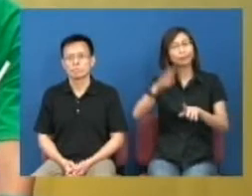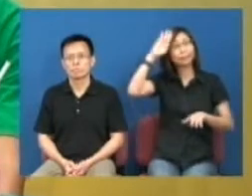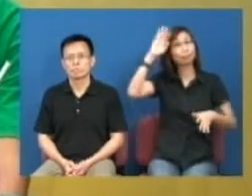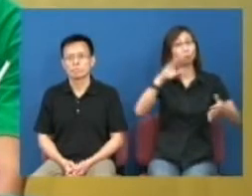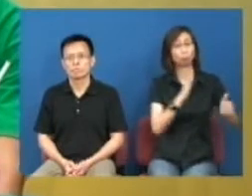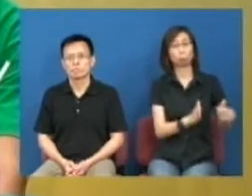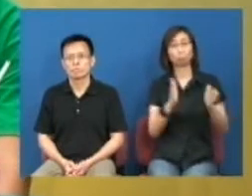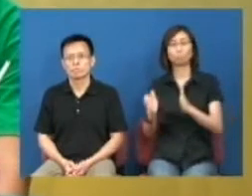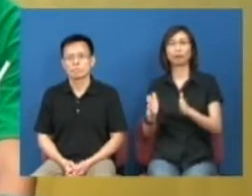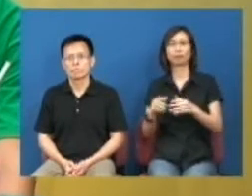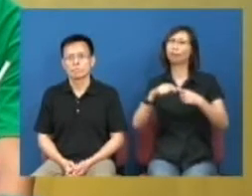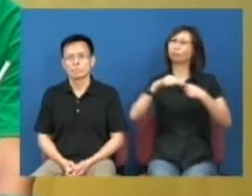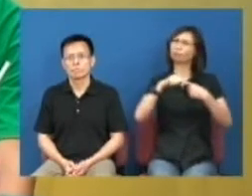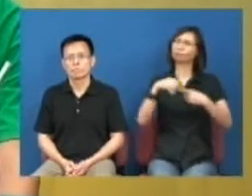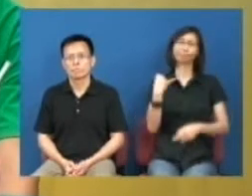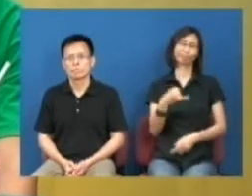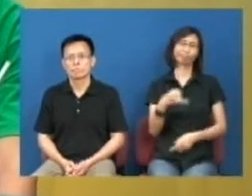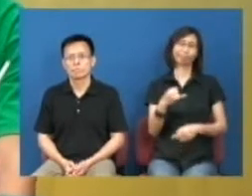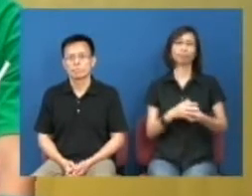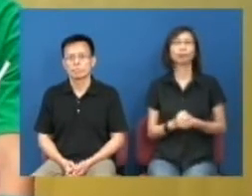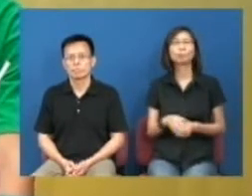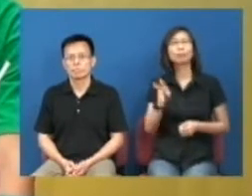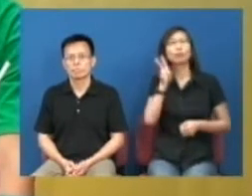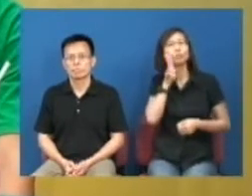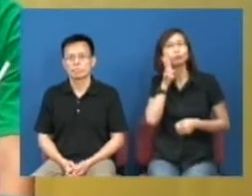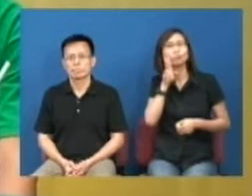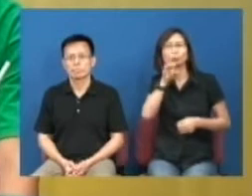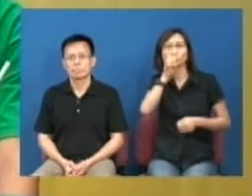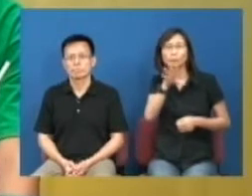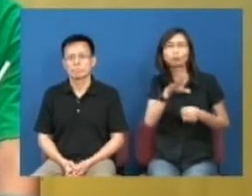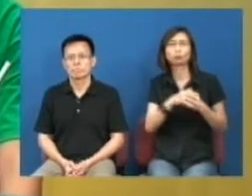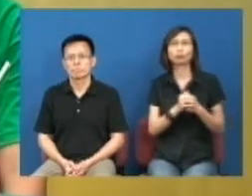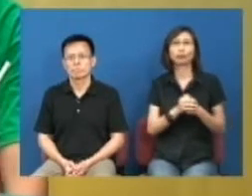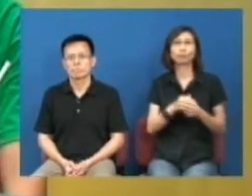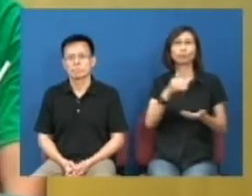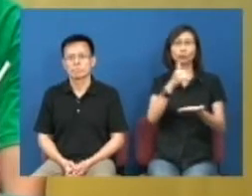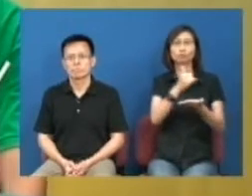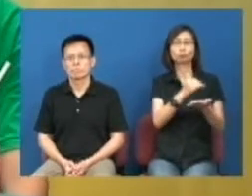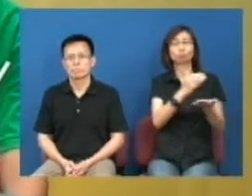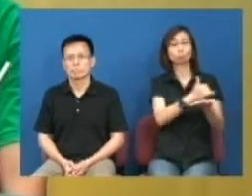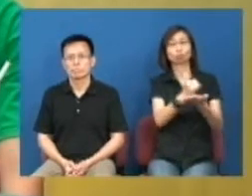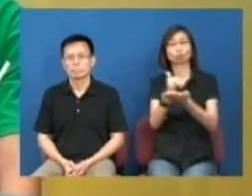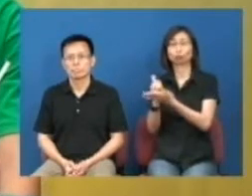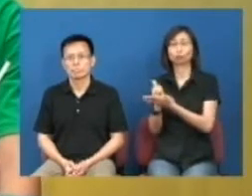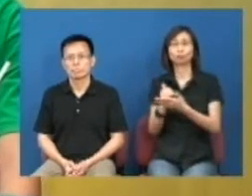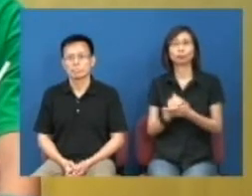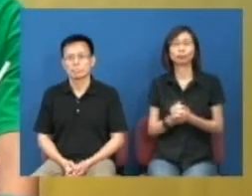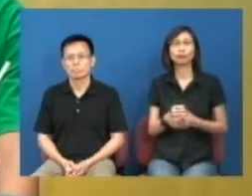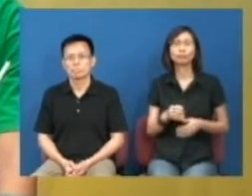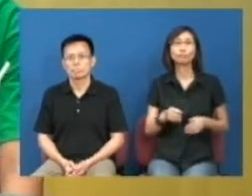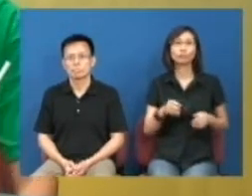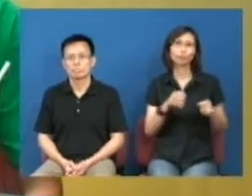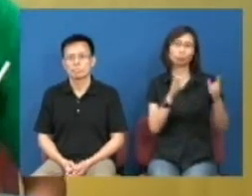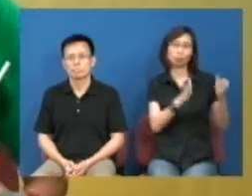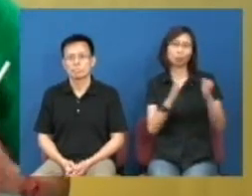咁即係好明顯一樣嘢，譬如話你就算叫在場嘅人，即係對於警方依一種非常之有問題安排，作出一